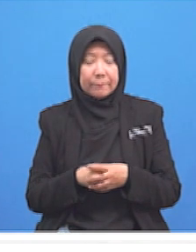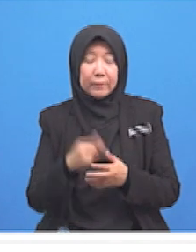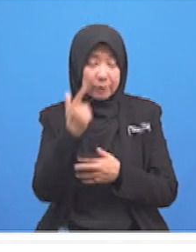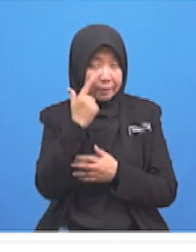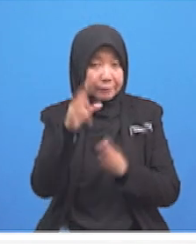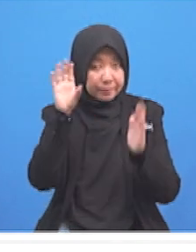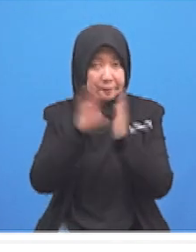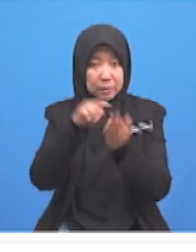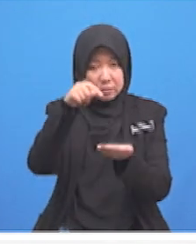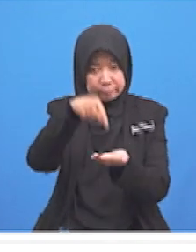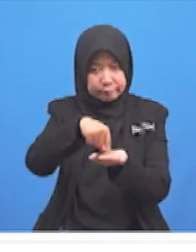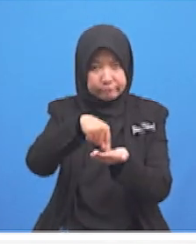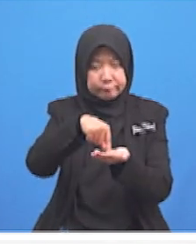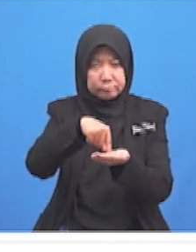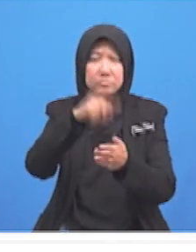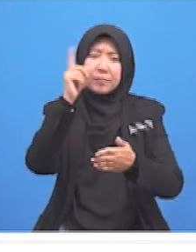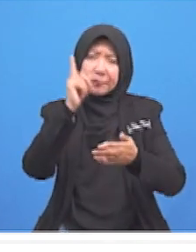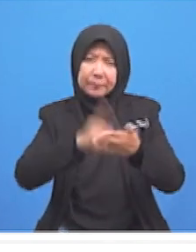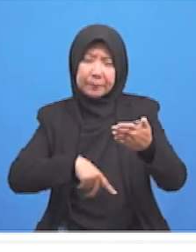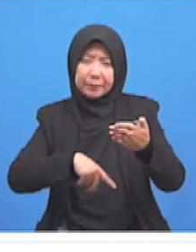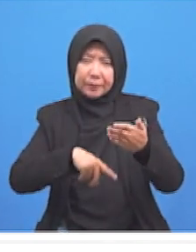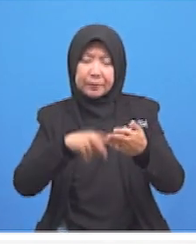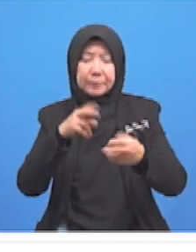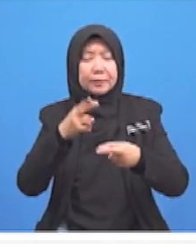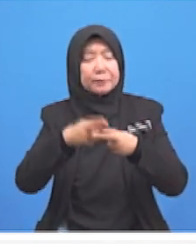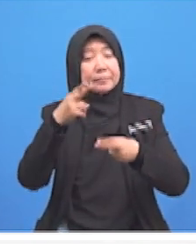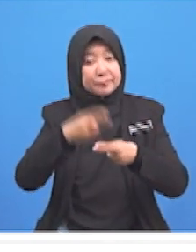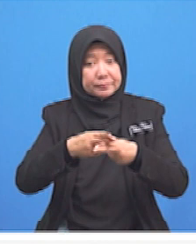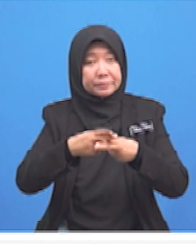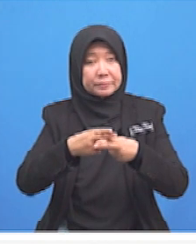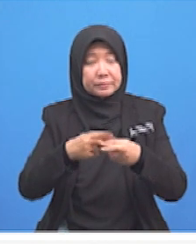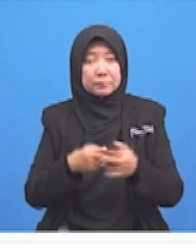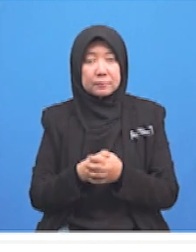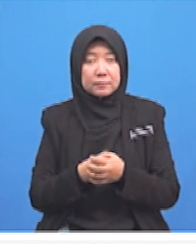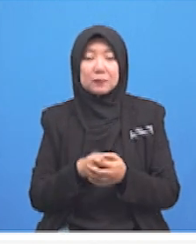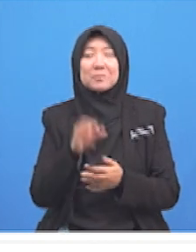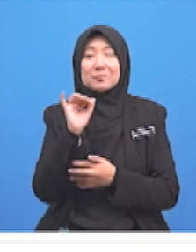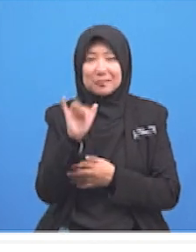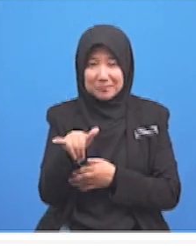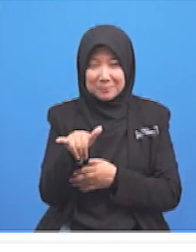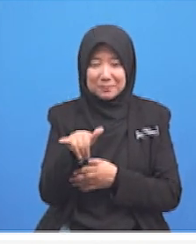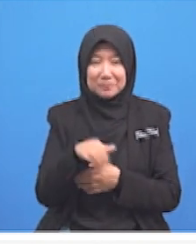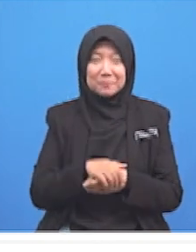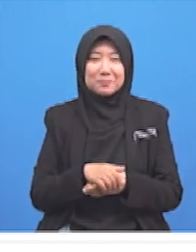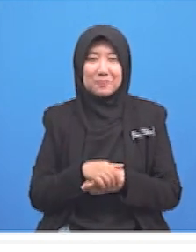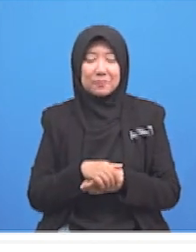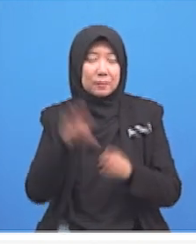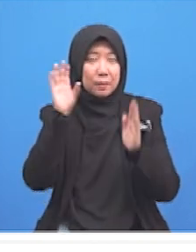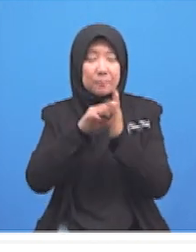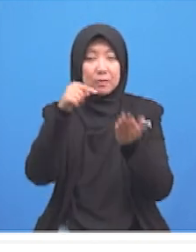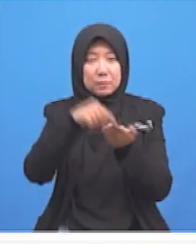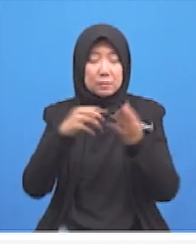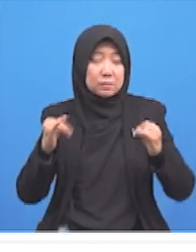Lihat gambar ini. Apakah nama bangunan ini? Ya, murid-murid. Gambar ini